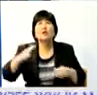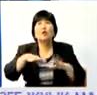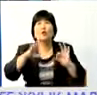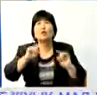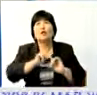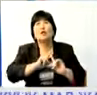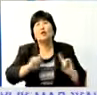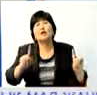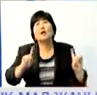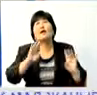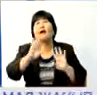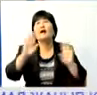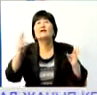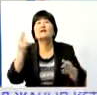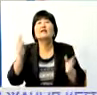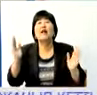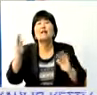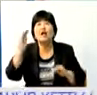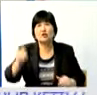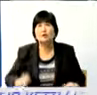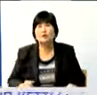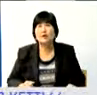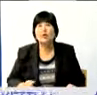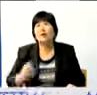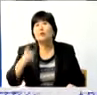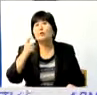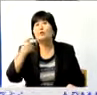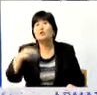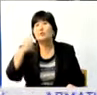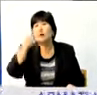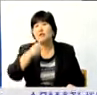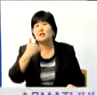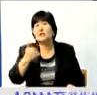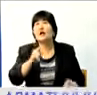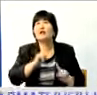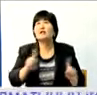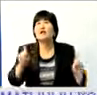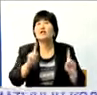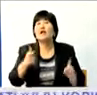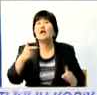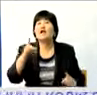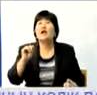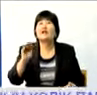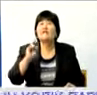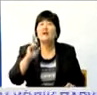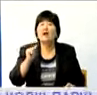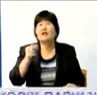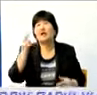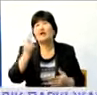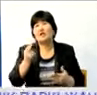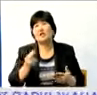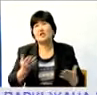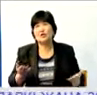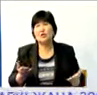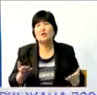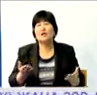шыққан ең үздік картиналар. Темірбек Жүргенов 120 жылдығына арналған әртүрлі сюжеттік, графикалық, кескіндемелік,